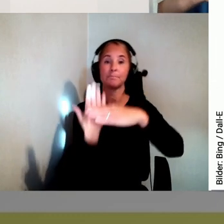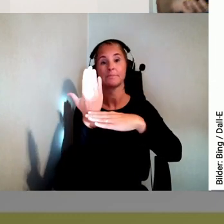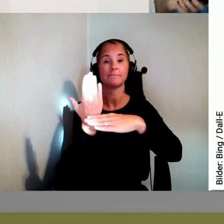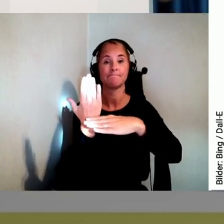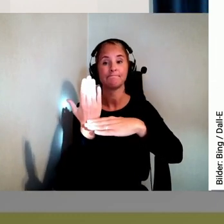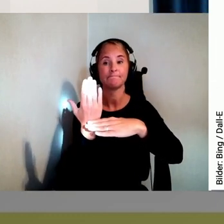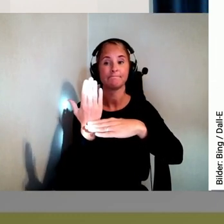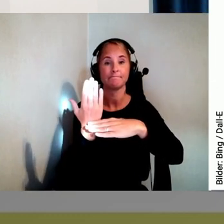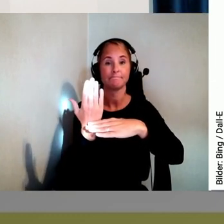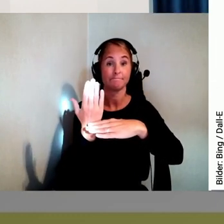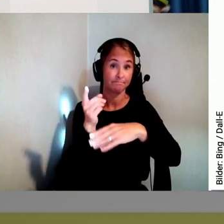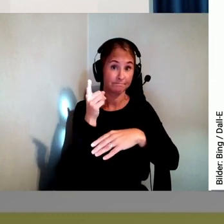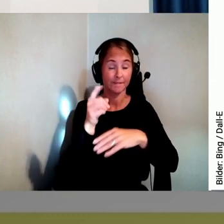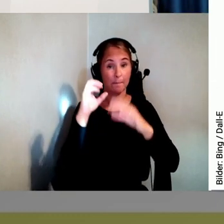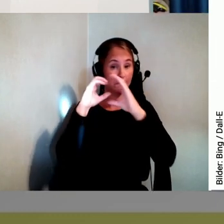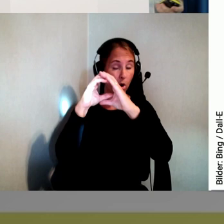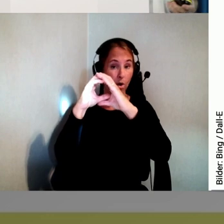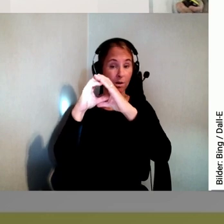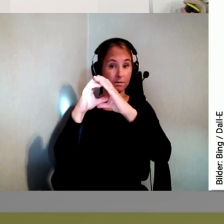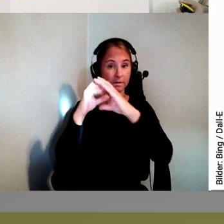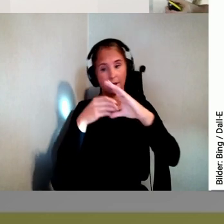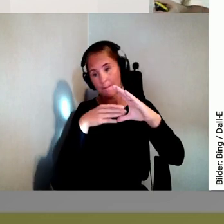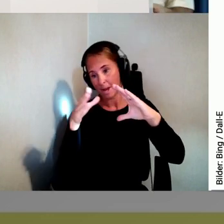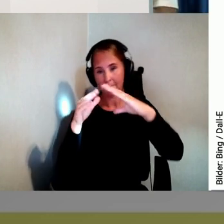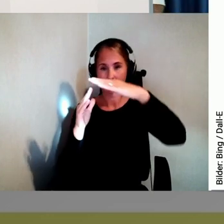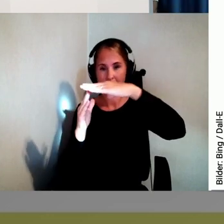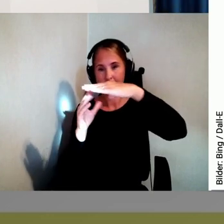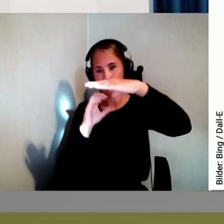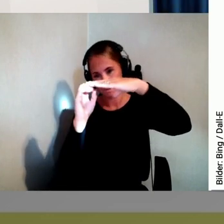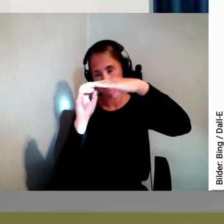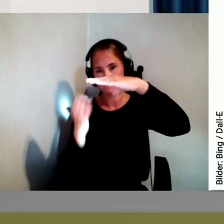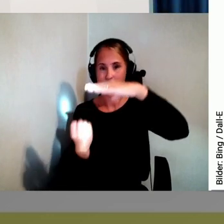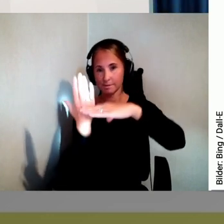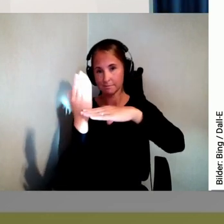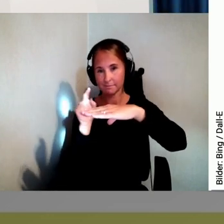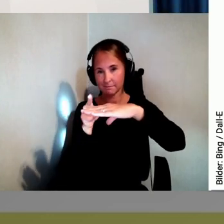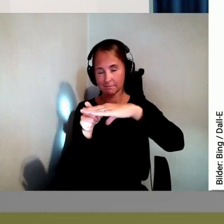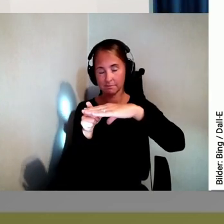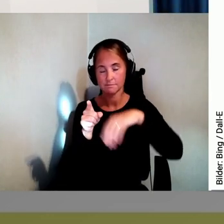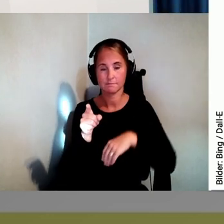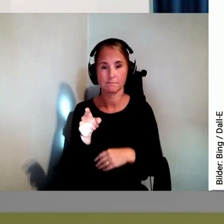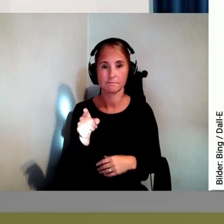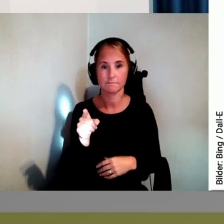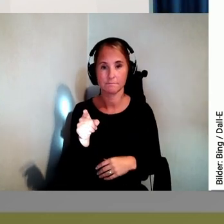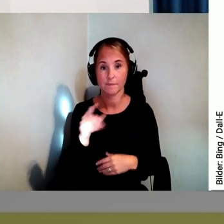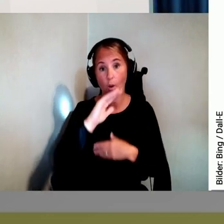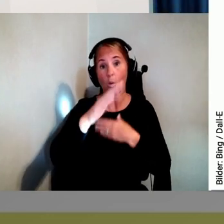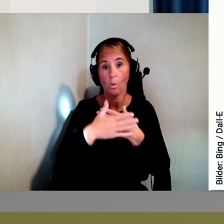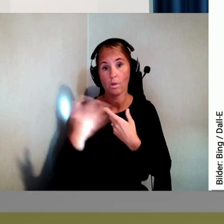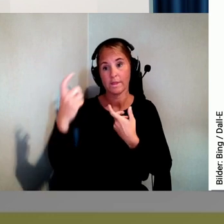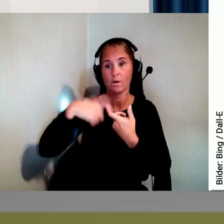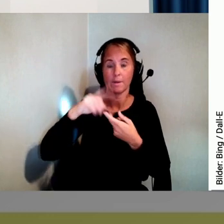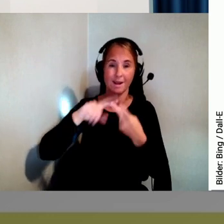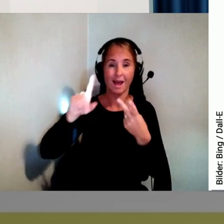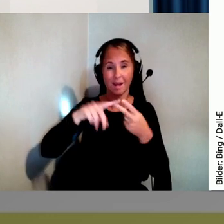liten en liten boll så här i hörnet eh så återkopplingen är någon annanstans